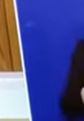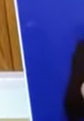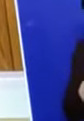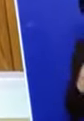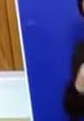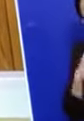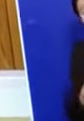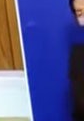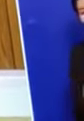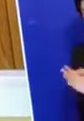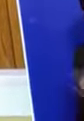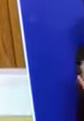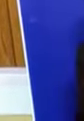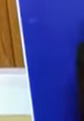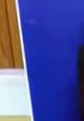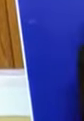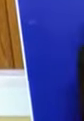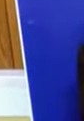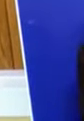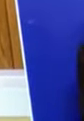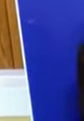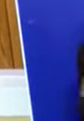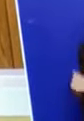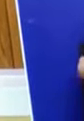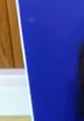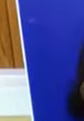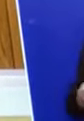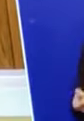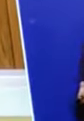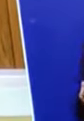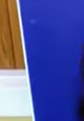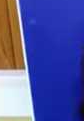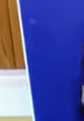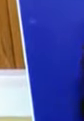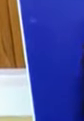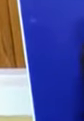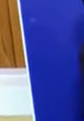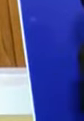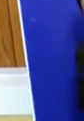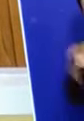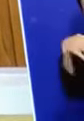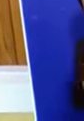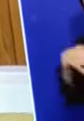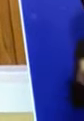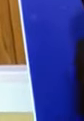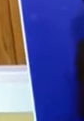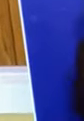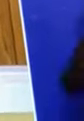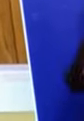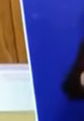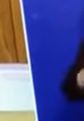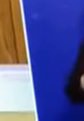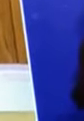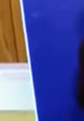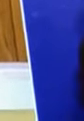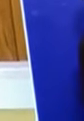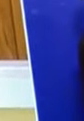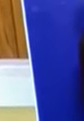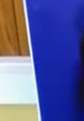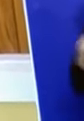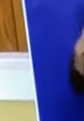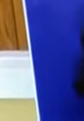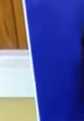ายๆอยู่แล้วหลายอย่างท่านอาจจะบอกว่าไม่ตรงไม่ตรงโครงการลงไปไม่ตรงประชาชนอาจจะมีปัญ